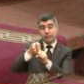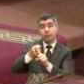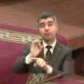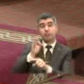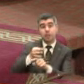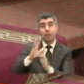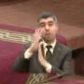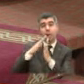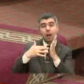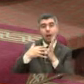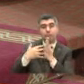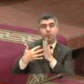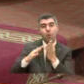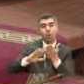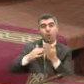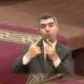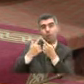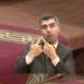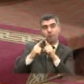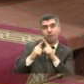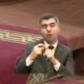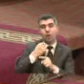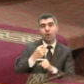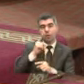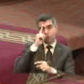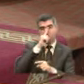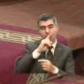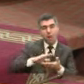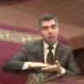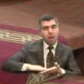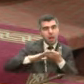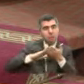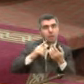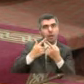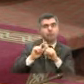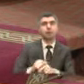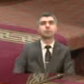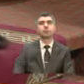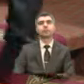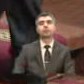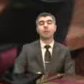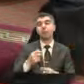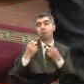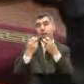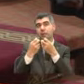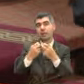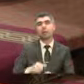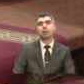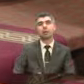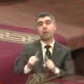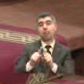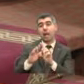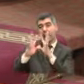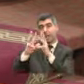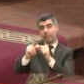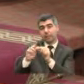كاينه برامج موجوده يجب اتمامها، وننتظر فقط الامكانيات لانجاز هذا المشروع. مثلا عدد المستفيدين